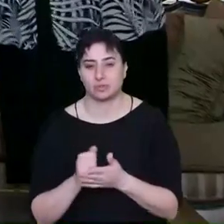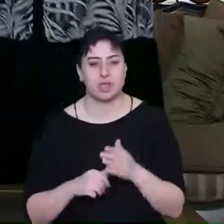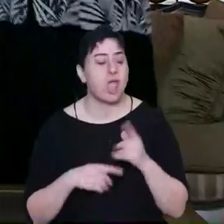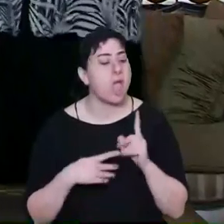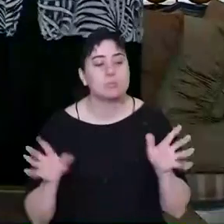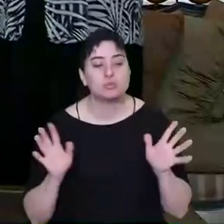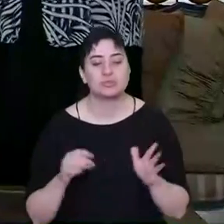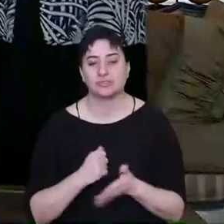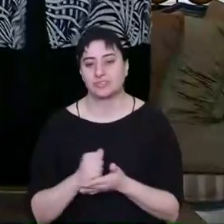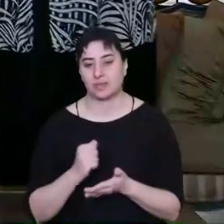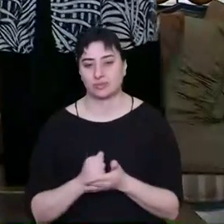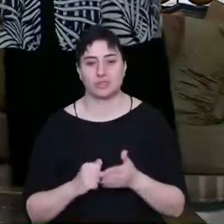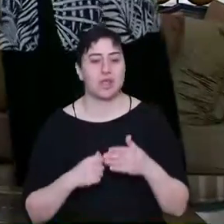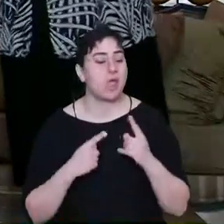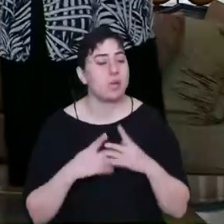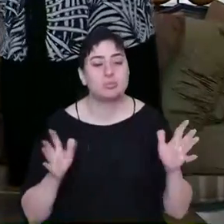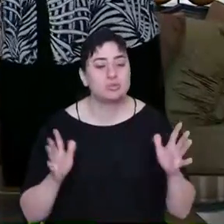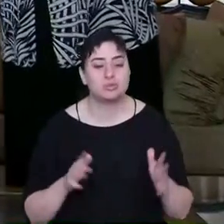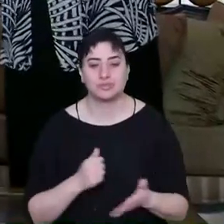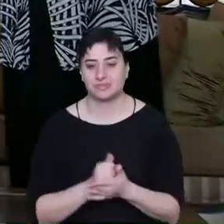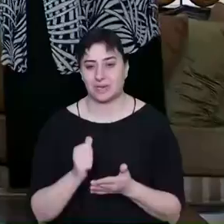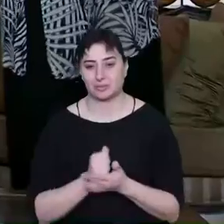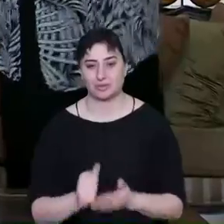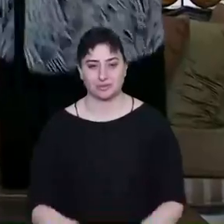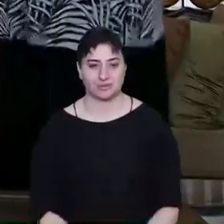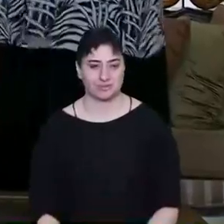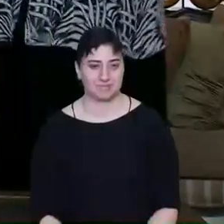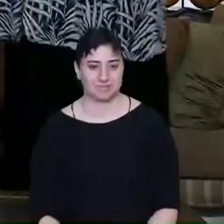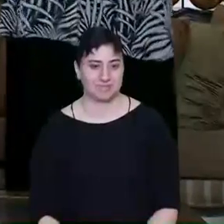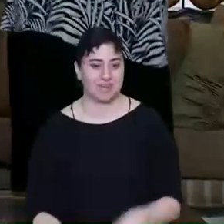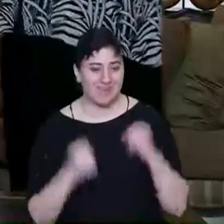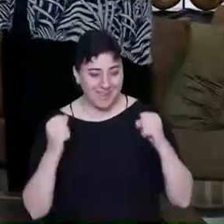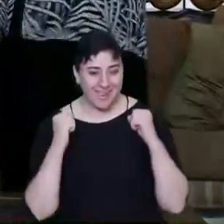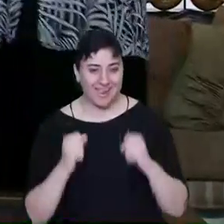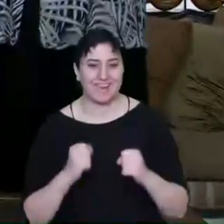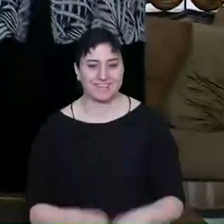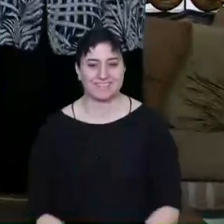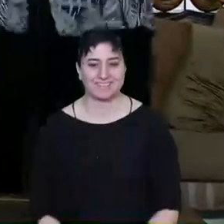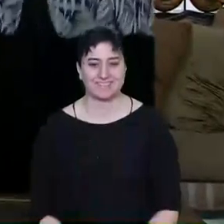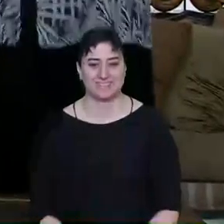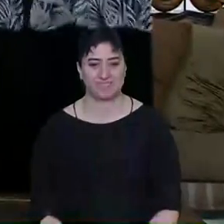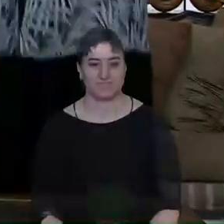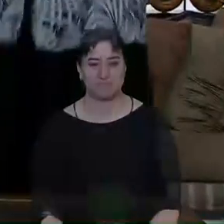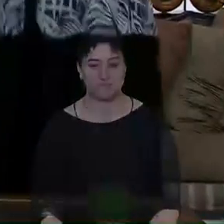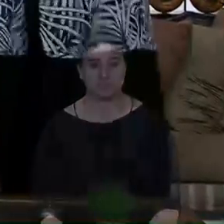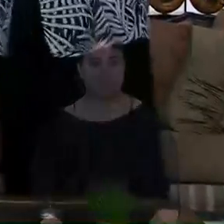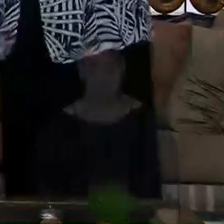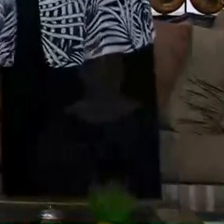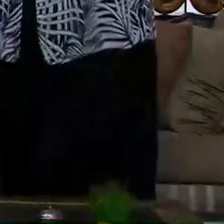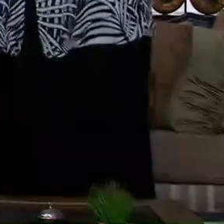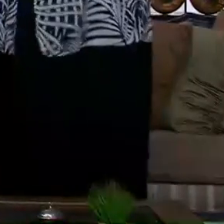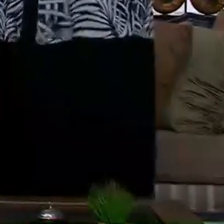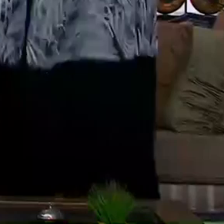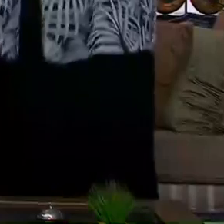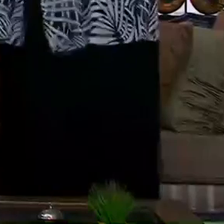Trabzon. Embeyo. Trabzon. Embeyo. Trabzon. Yole, yole, yole, yole.